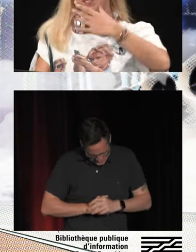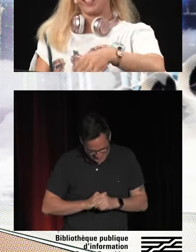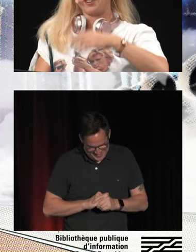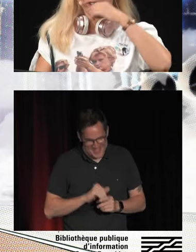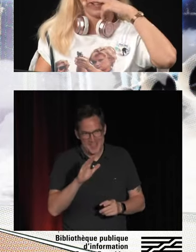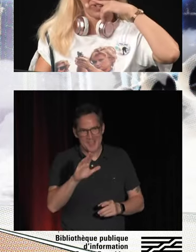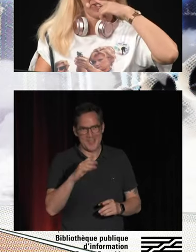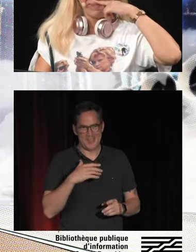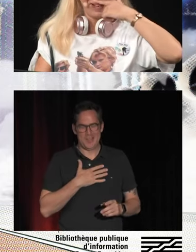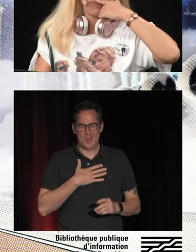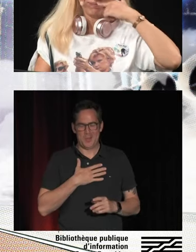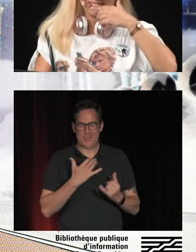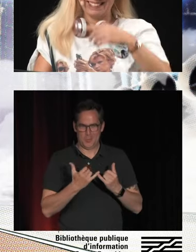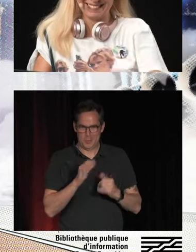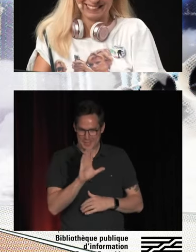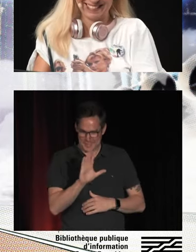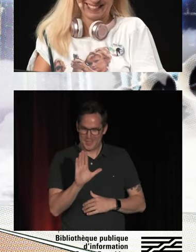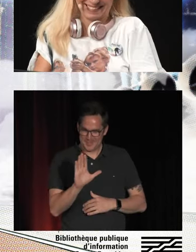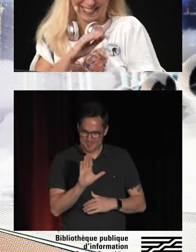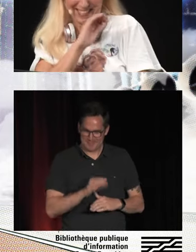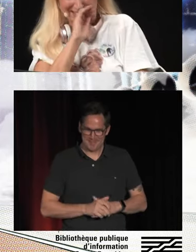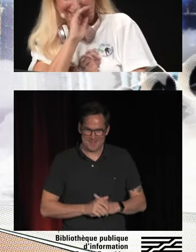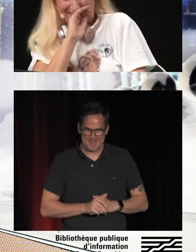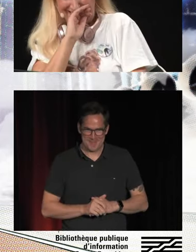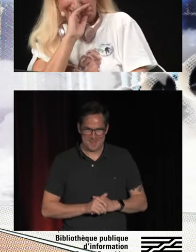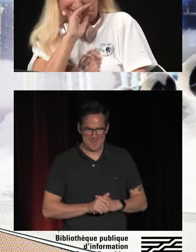Attends, après, parce que là, le jeu va rechanger, mais...